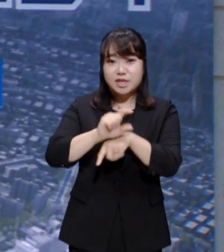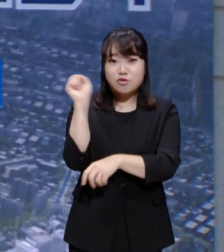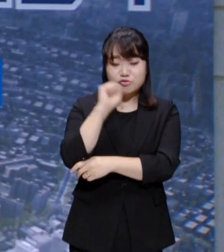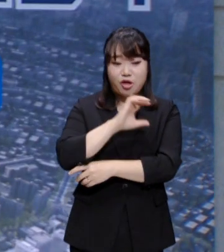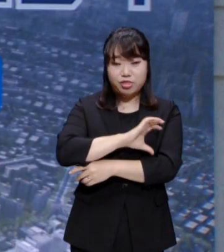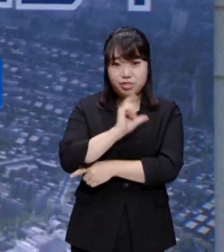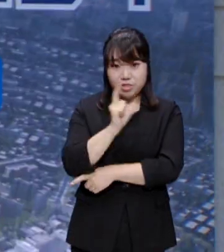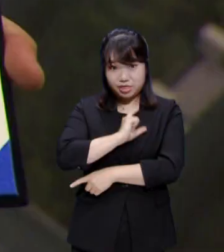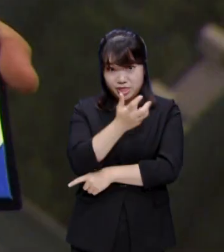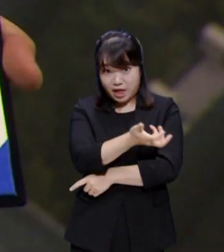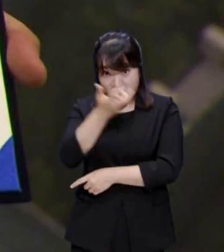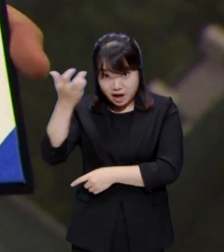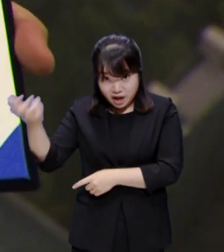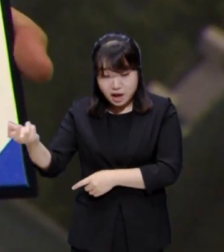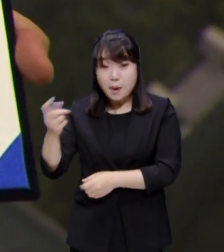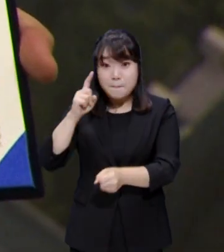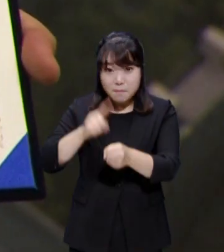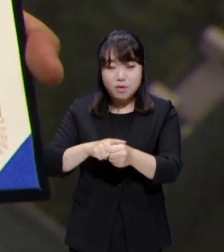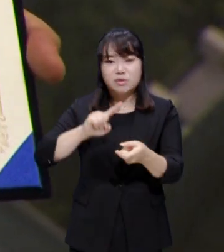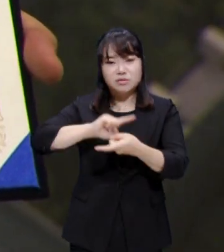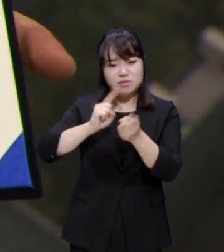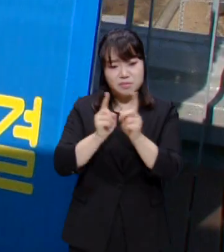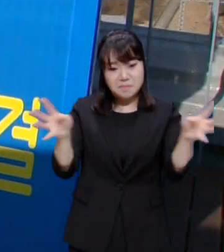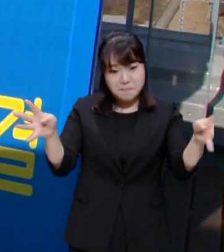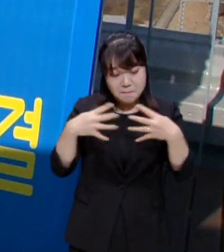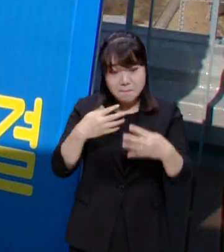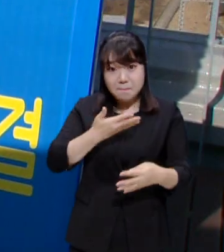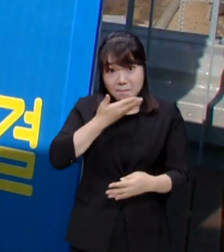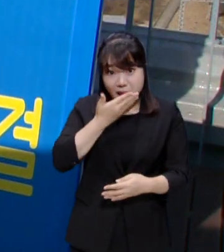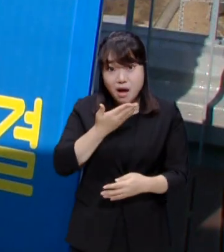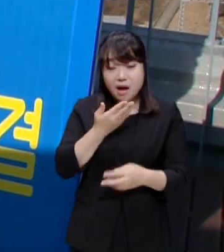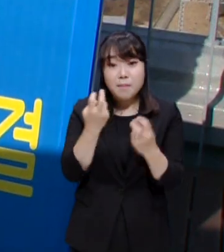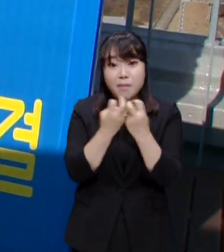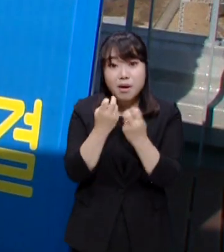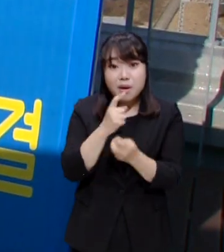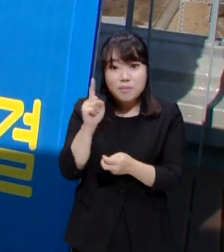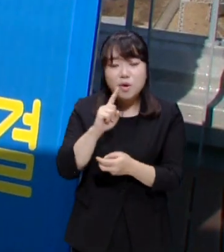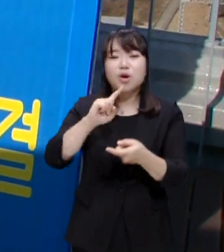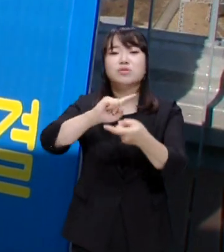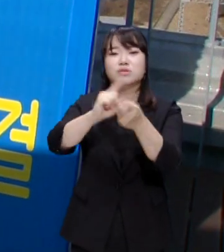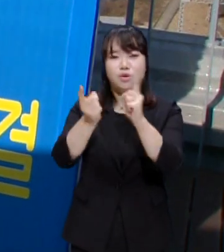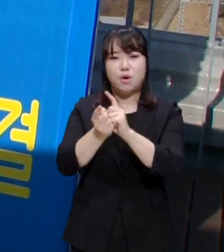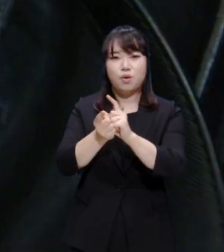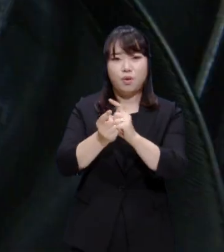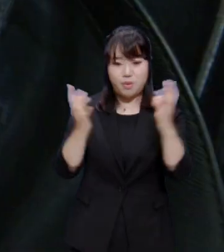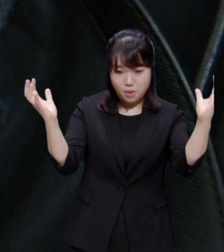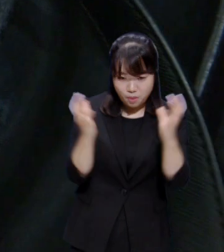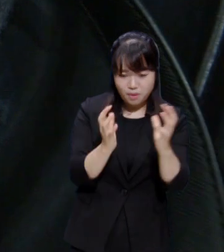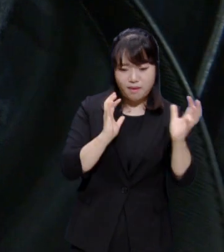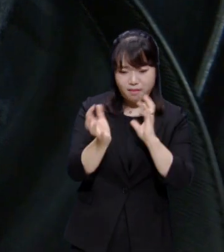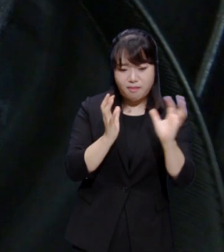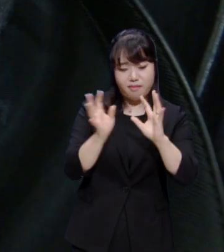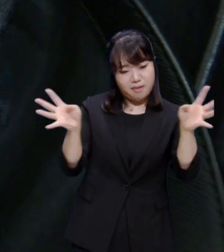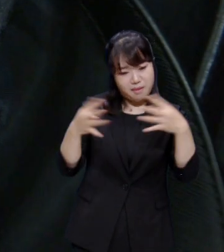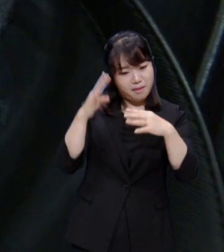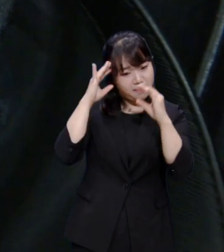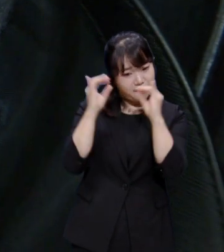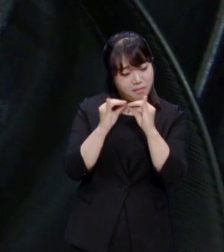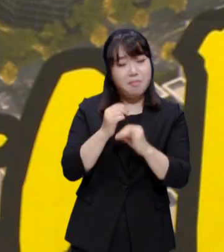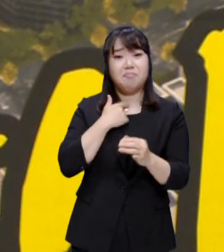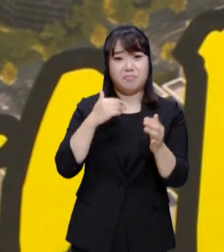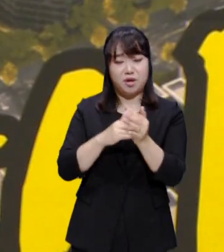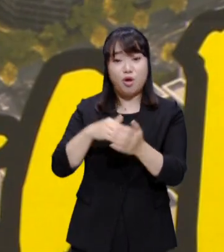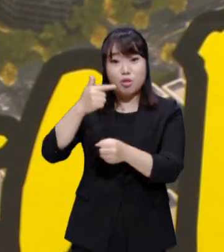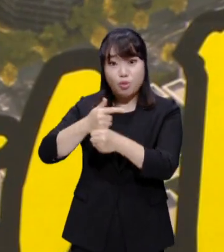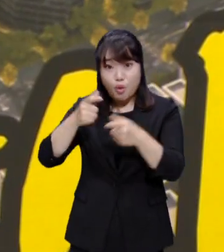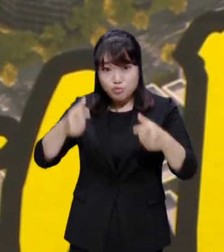시험장 장암 이전을 위한 실시 협약이 가능했던 건 사실상 정치적 타협이 결정적이었습니다. 노원구의 구청장과